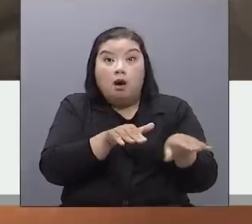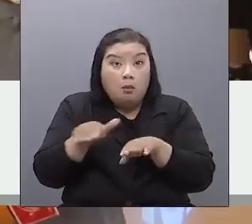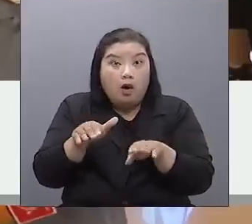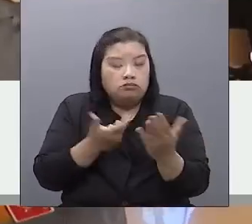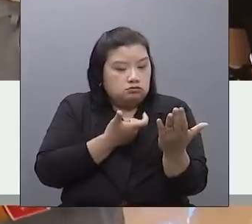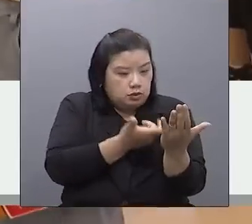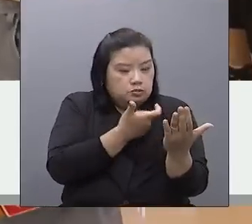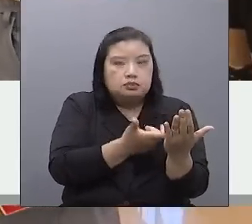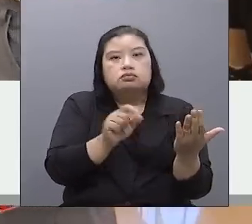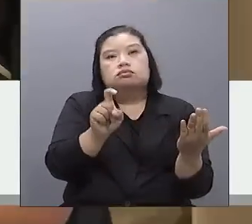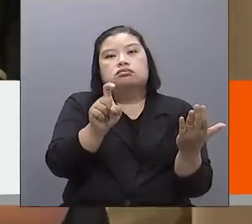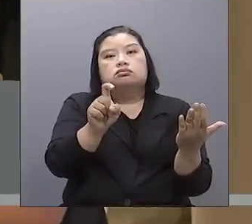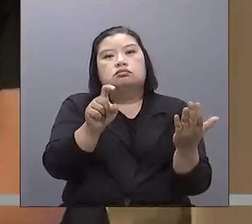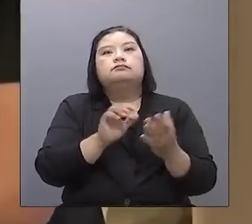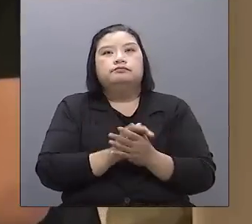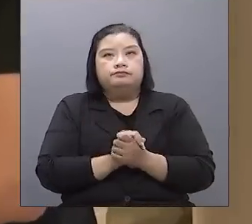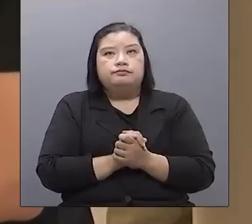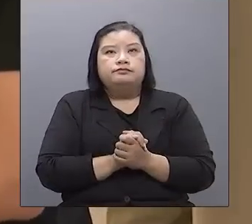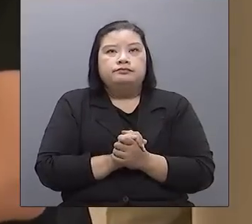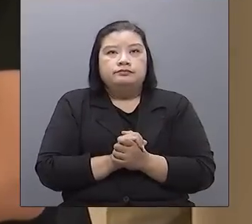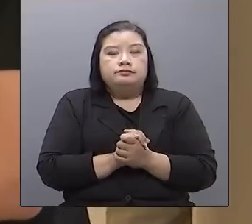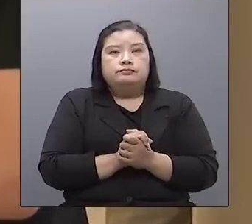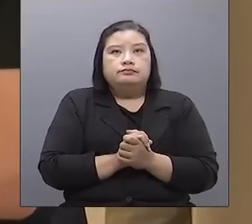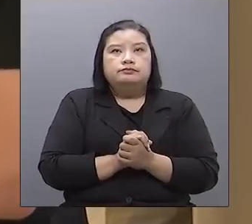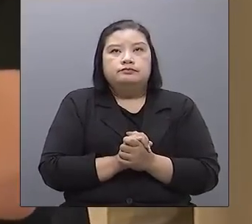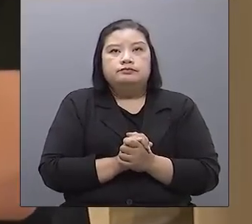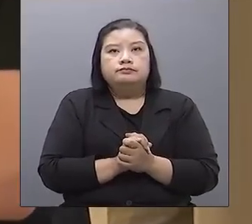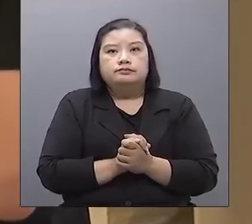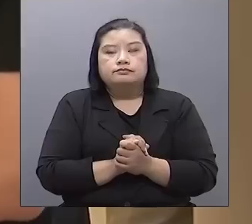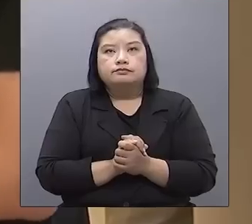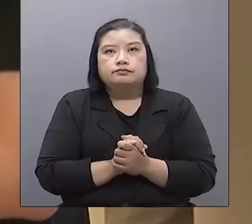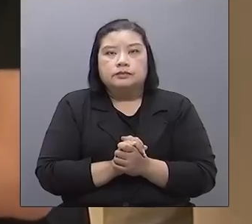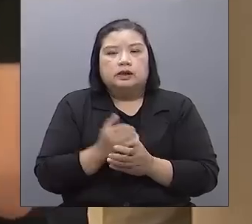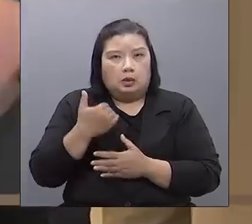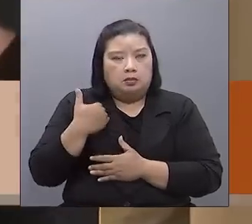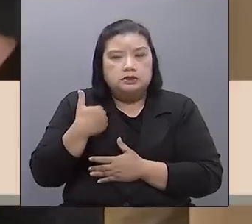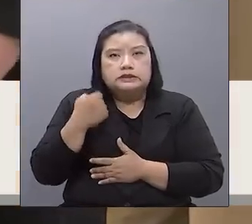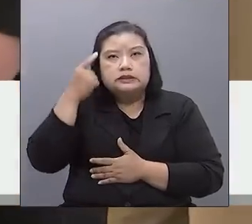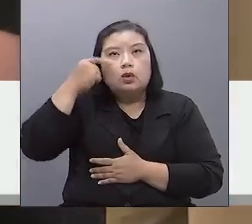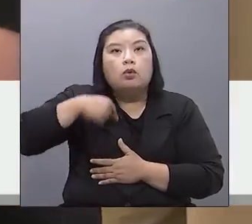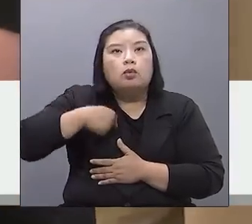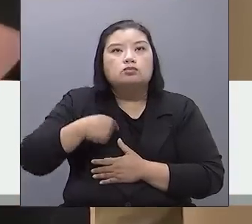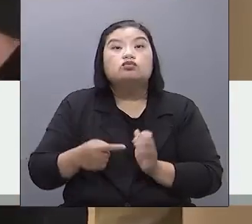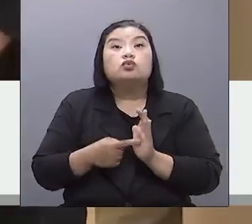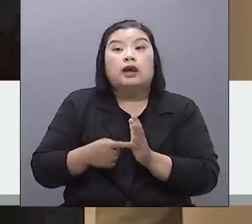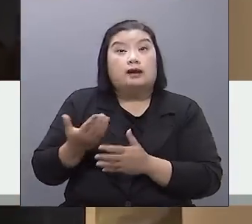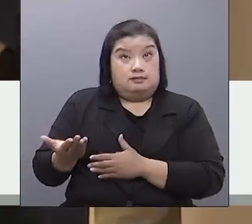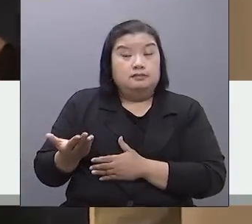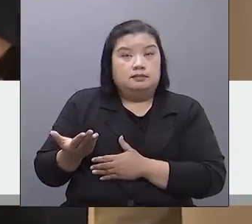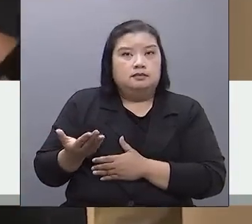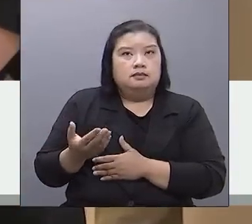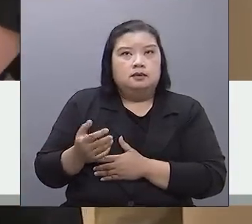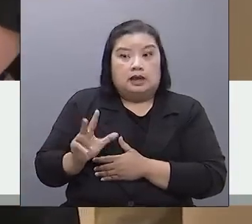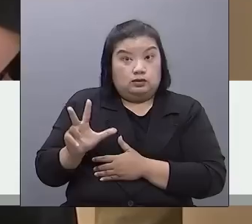ากค่ะ ก็มีพบบ้างครับในการตรวจว่าตัวเองที่อย่างของน้องที่มาด้วยกันเนี่ยทั้ง3คนต่